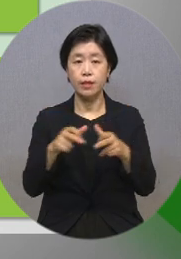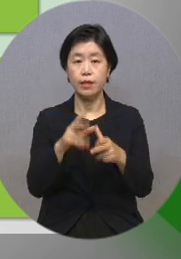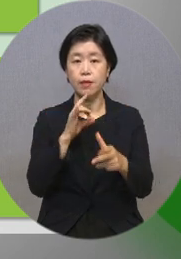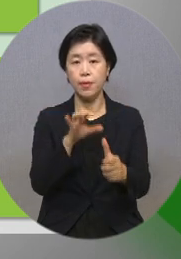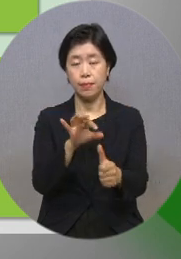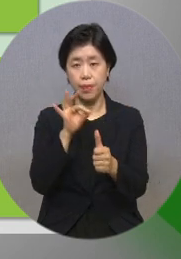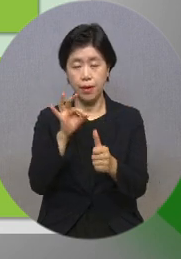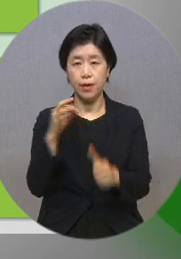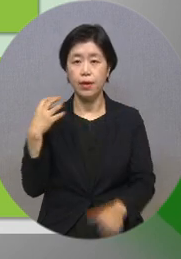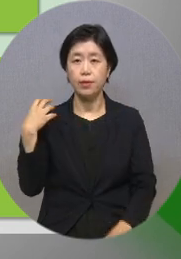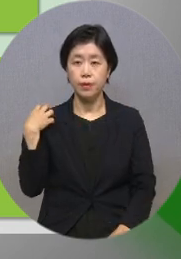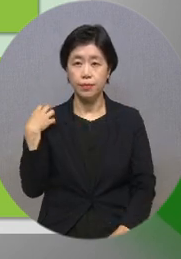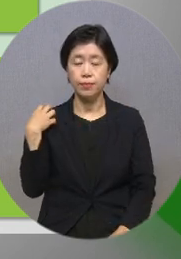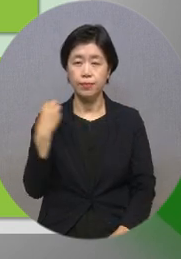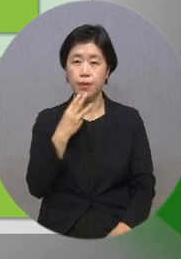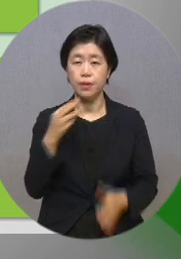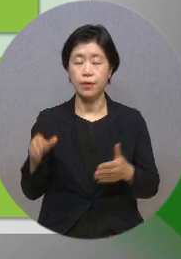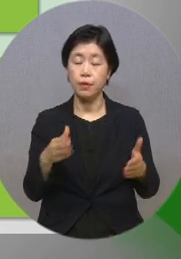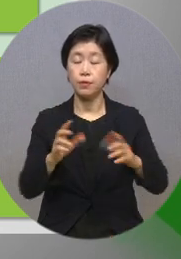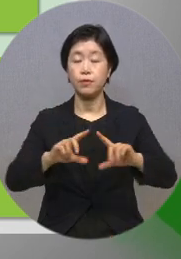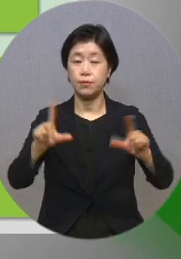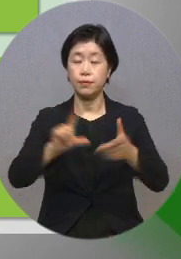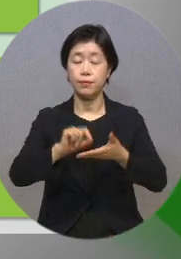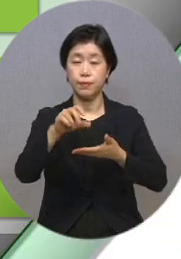경기 동부지사입니다.